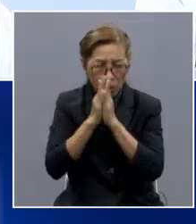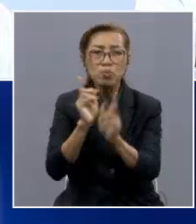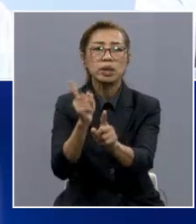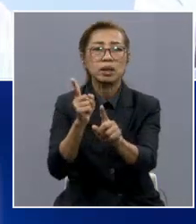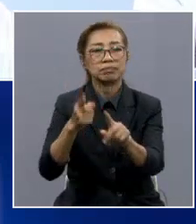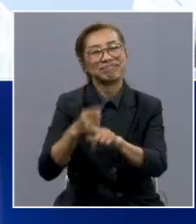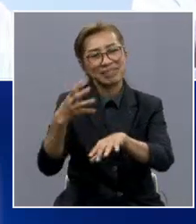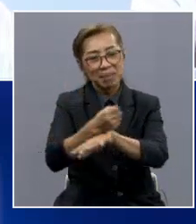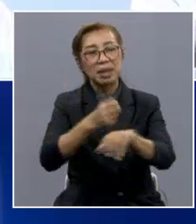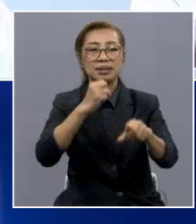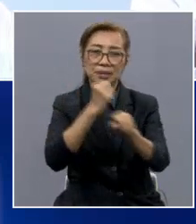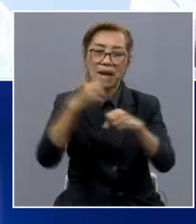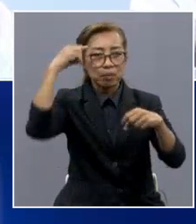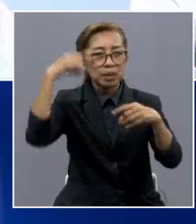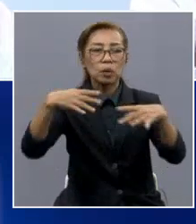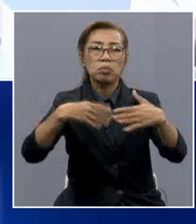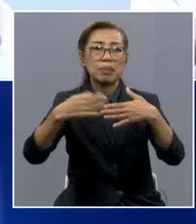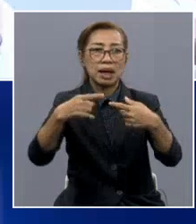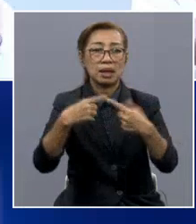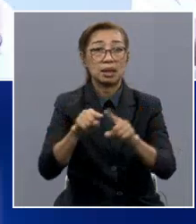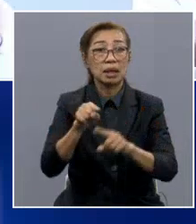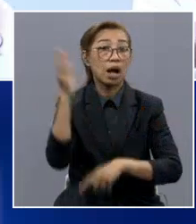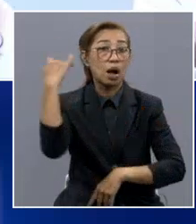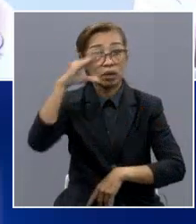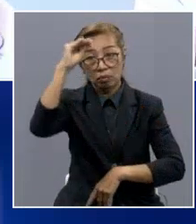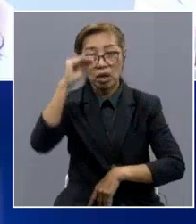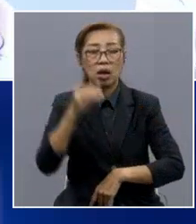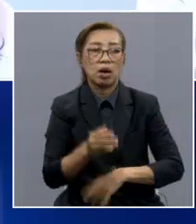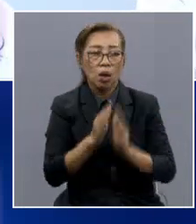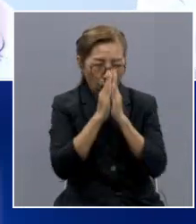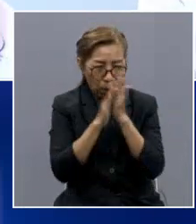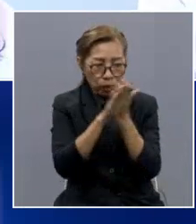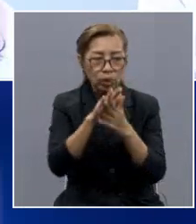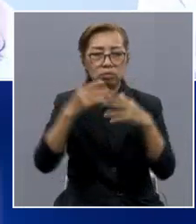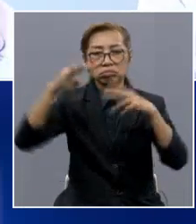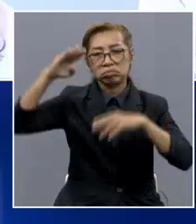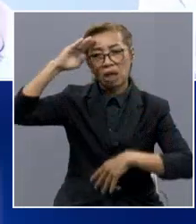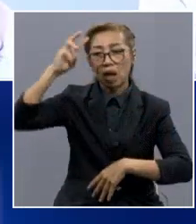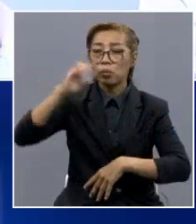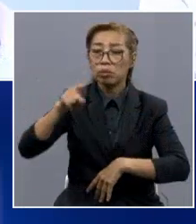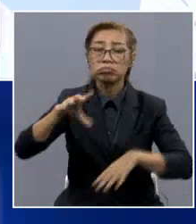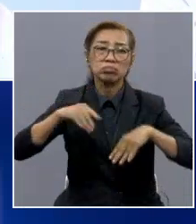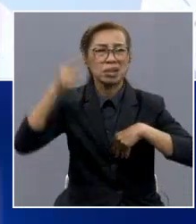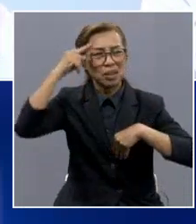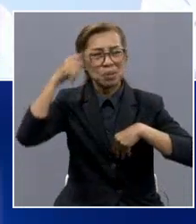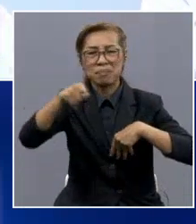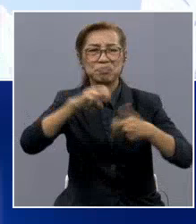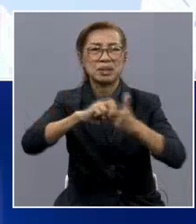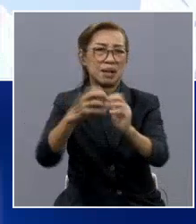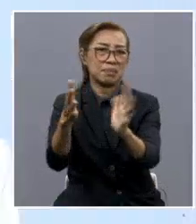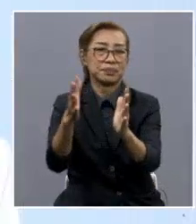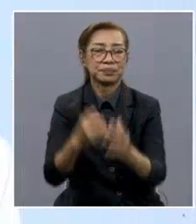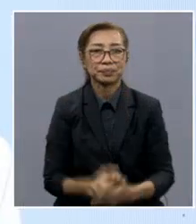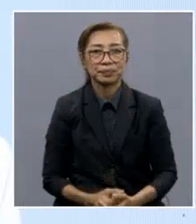ไรส่วนอน้อยเองก็ยอมรับคำขอโทษของพี่นัทคิดว่าคงไม่มีอะไรนี่ค่ะนอกจากนี้คุณผู้ชมคะ